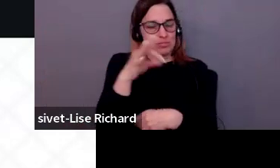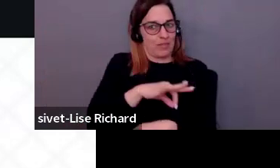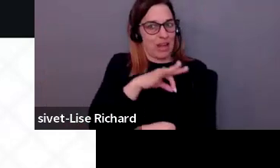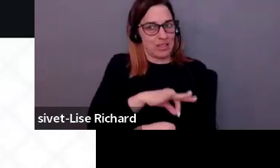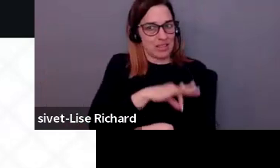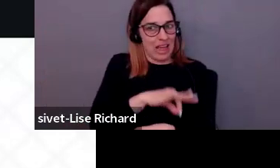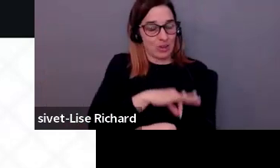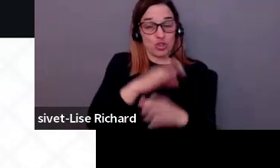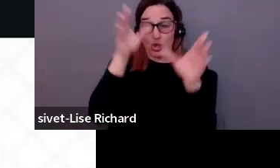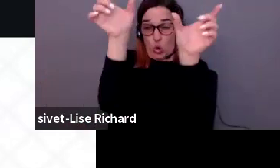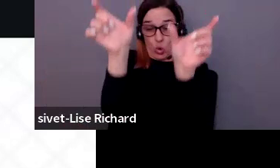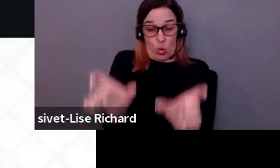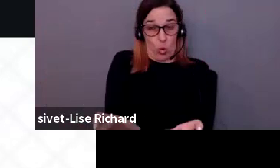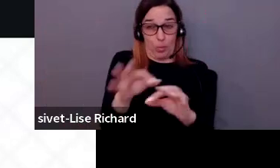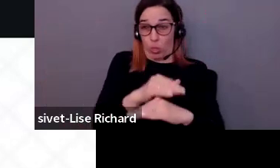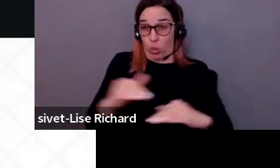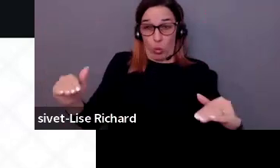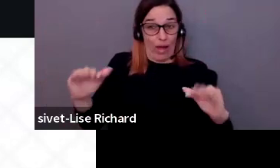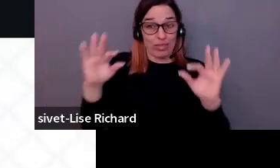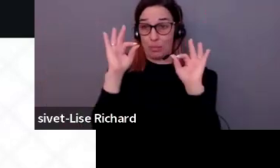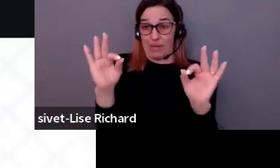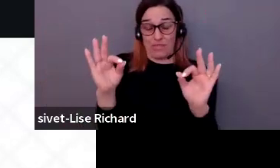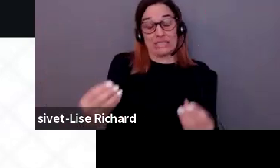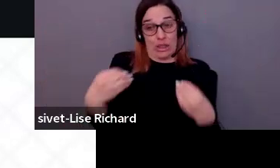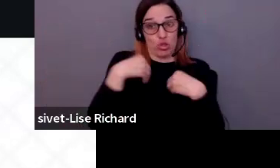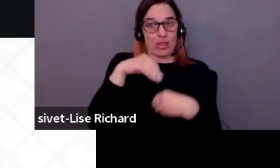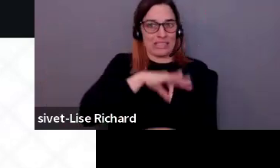droite vient avantager beaucoup de silhouettes.